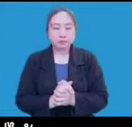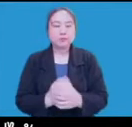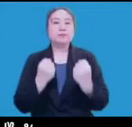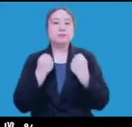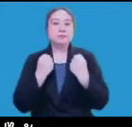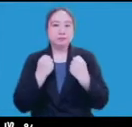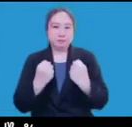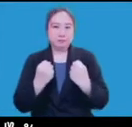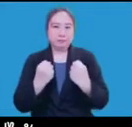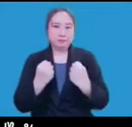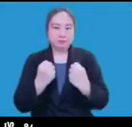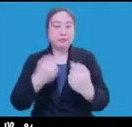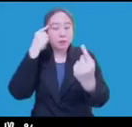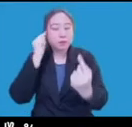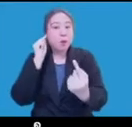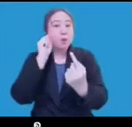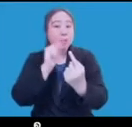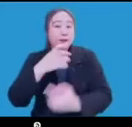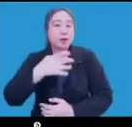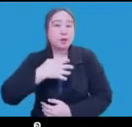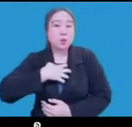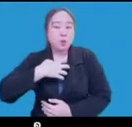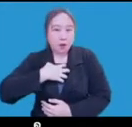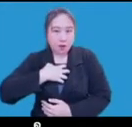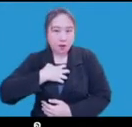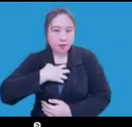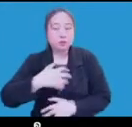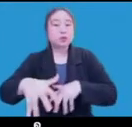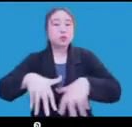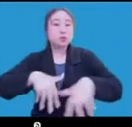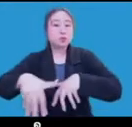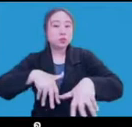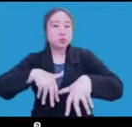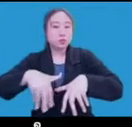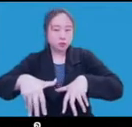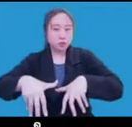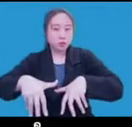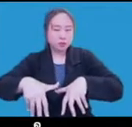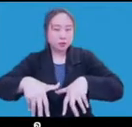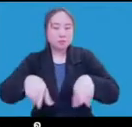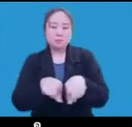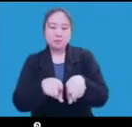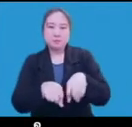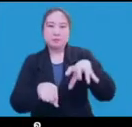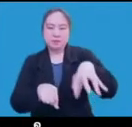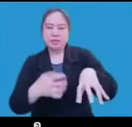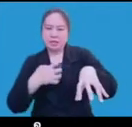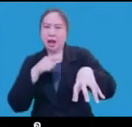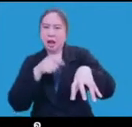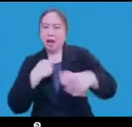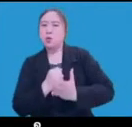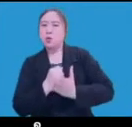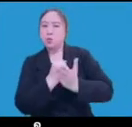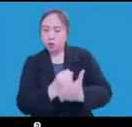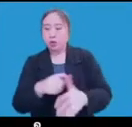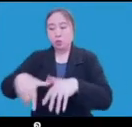มั่นใจได้ว่าเป้าหมายที่เราต้องการเนี่ยที่ชุมชนที่แม้ว่าจะเป็นชุมชนที่ต้องการความช่วยเหลือหรือชุมช